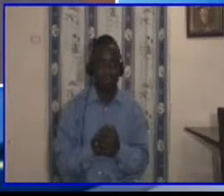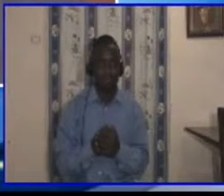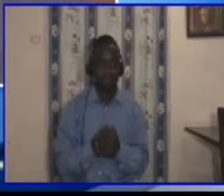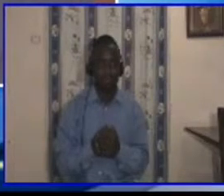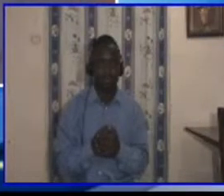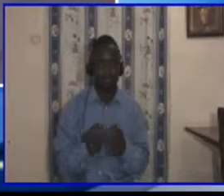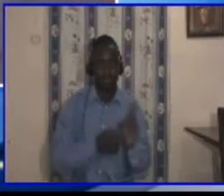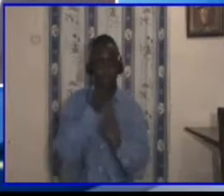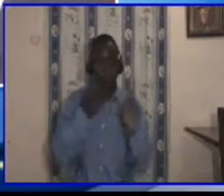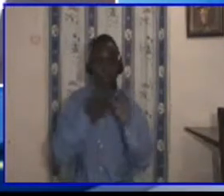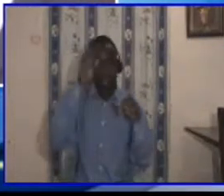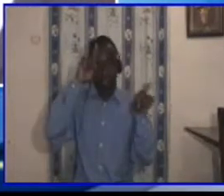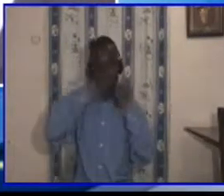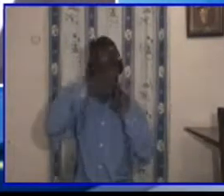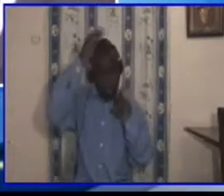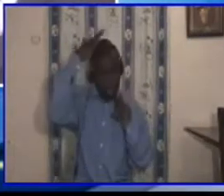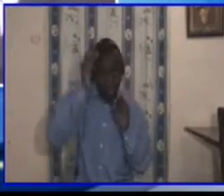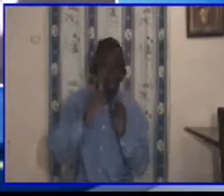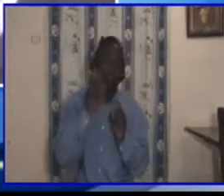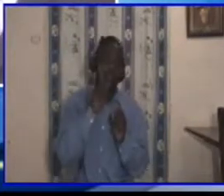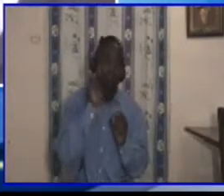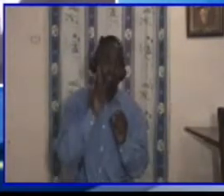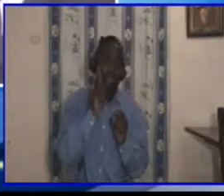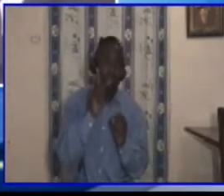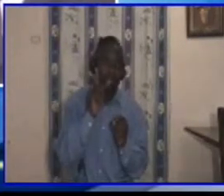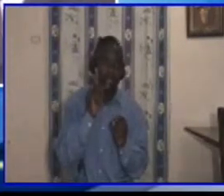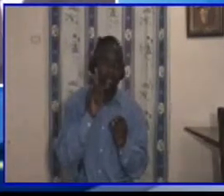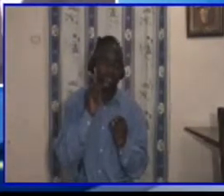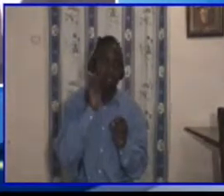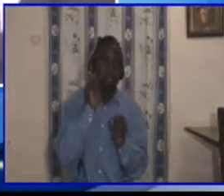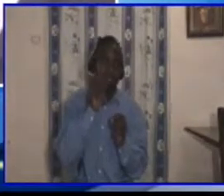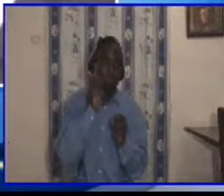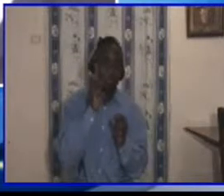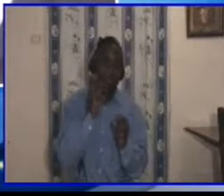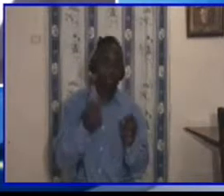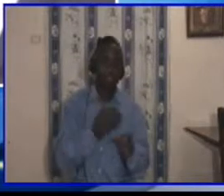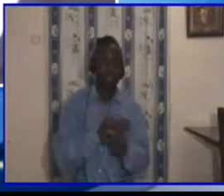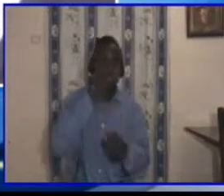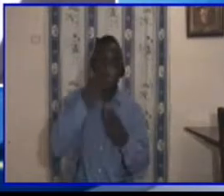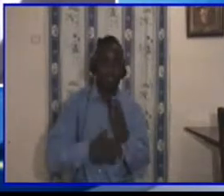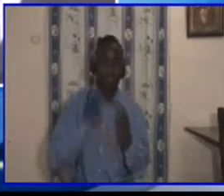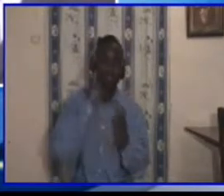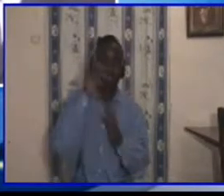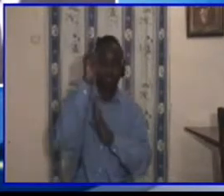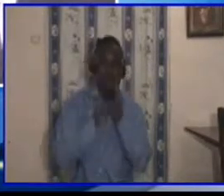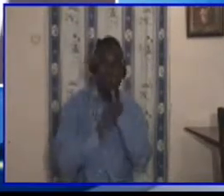così quando il fratello brian ha predicato il suo ultimo sermone